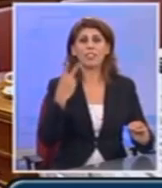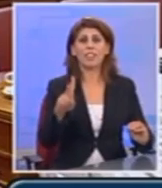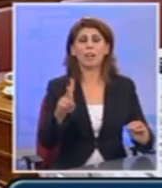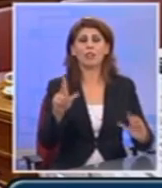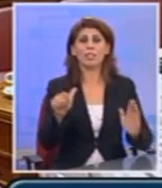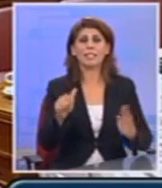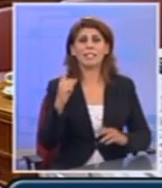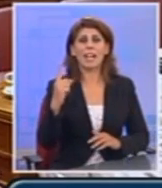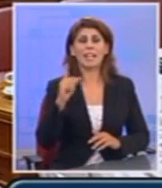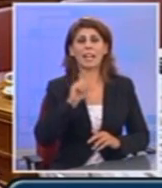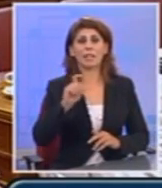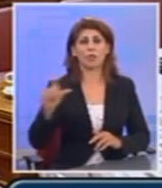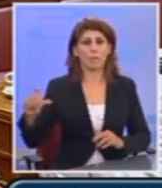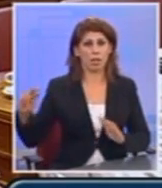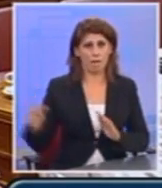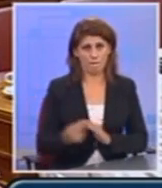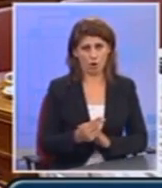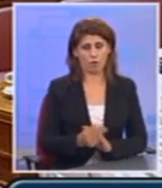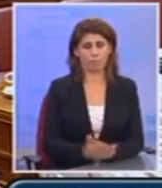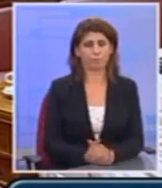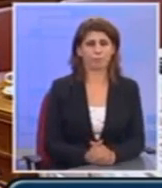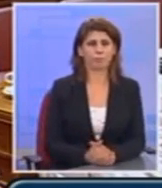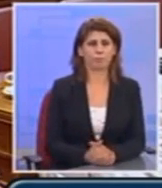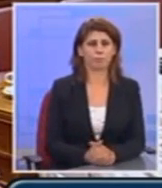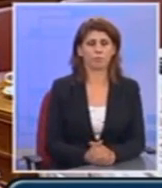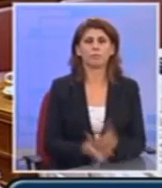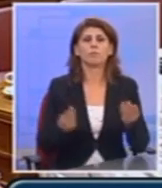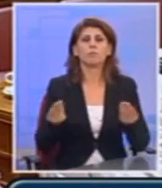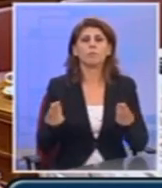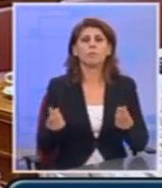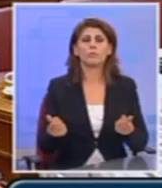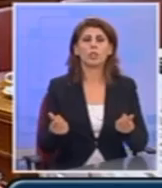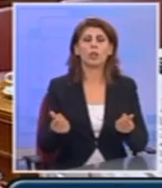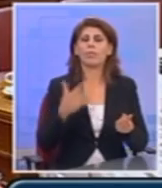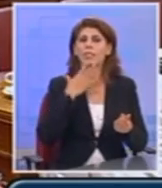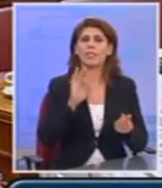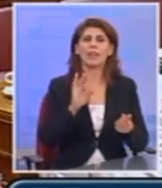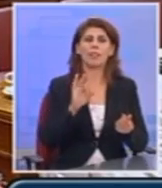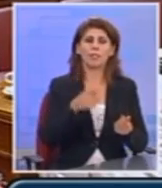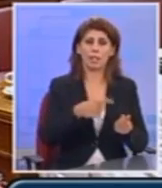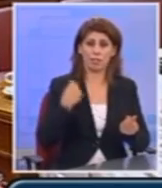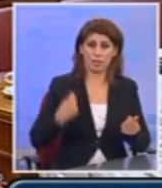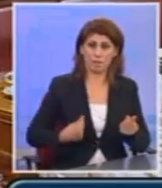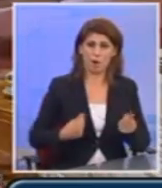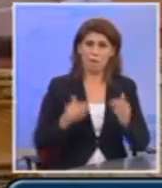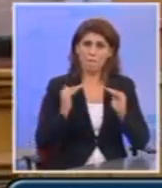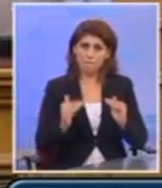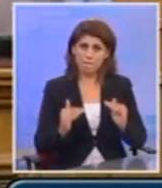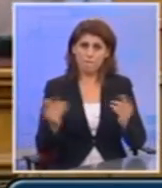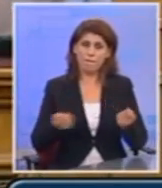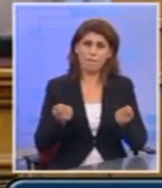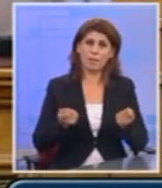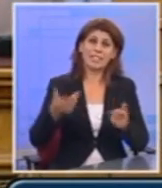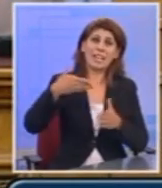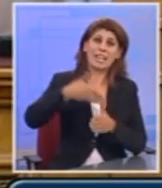261 εκατομμυρίων ερώ με τη μέθοδο του leb δηλαδή το δημόσιο διατήρησε τη χρήση τους όσων